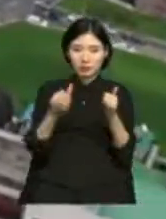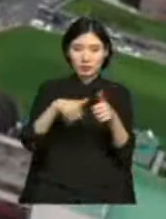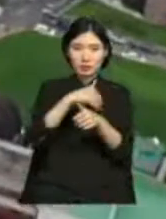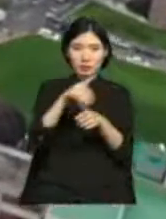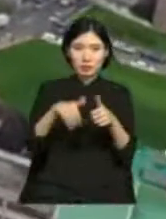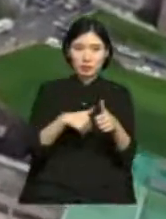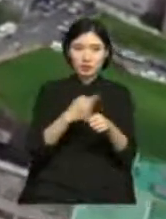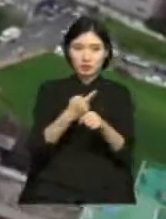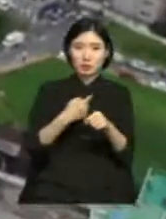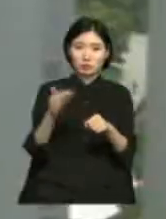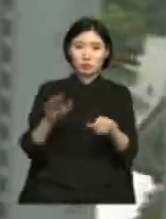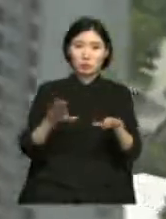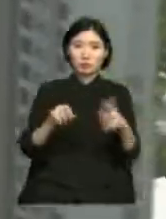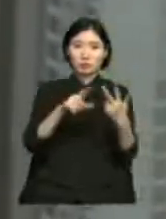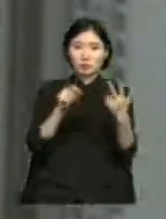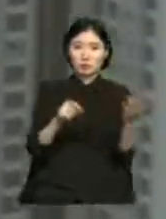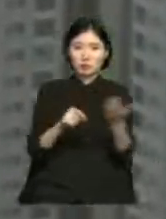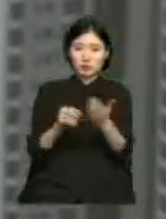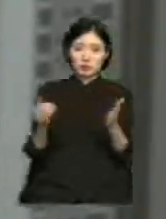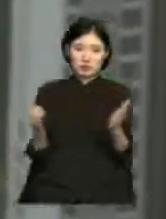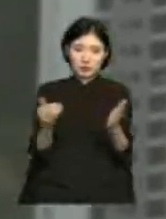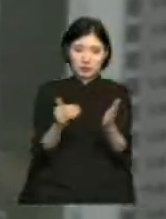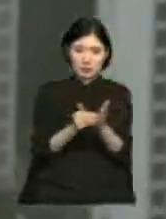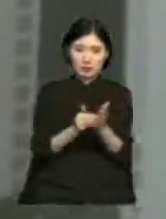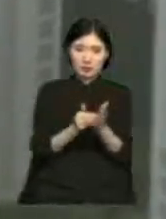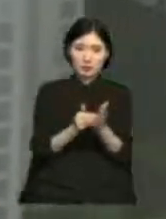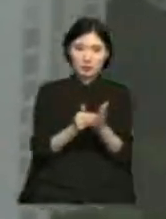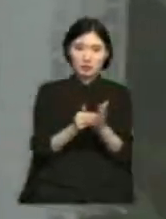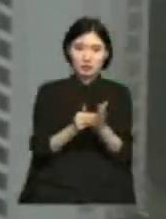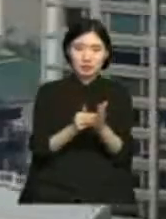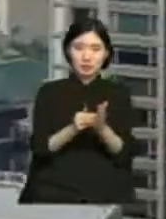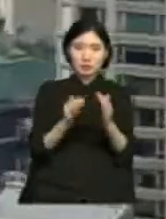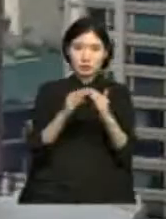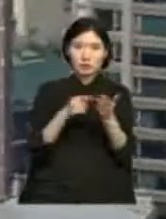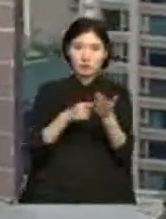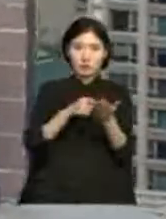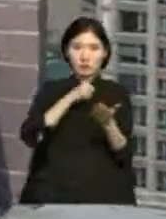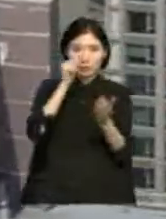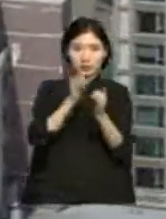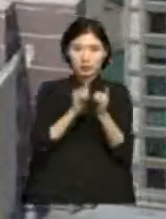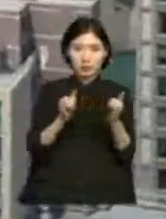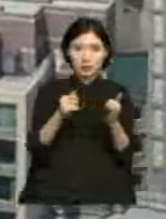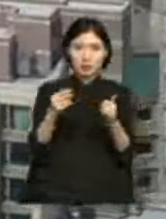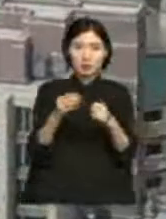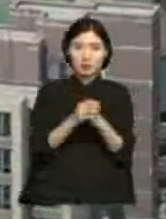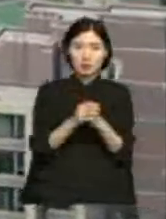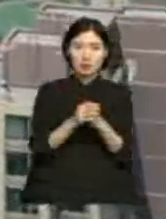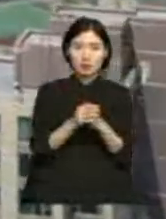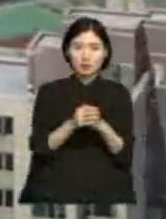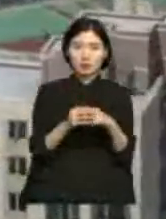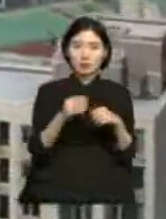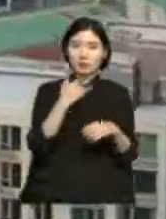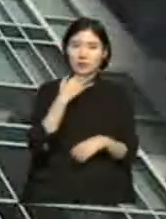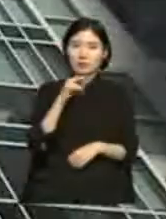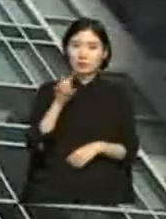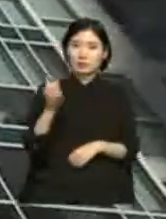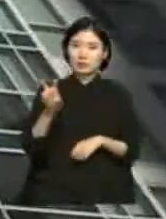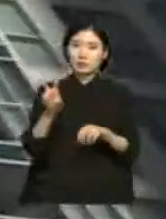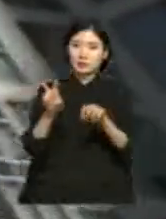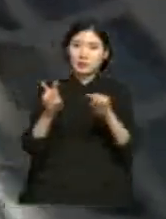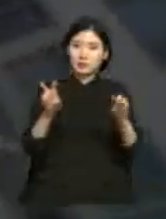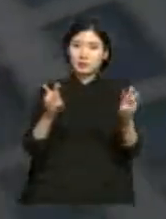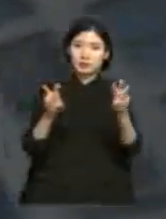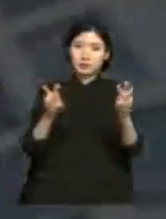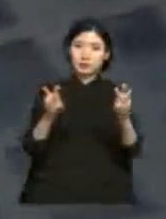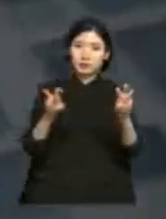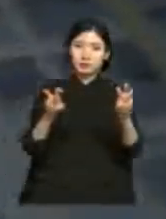올 7월까지 전국에서 발생한 무순위 청약 당첨자 2,142명 중 20대에서 30대가